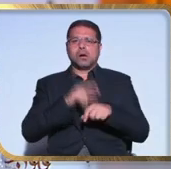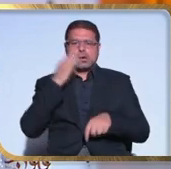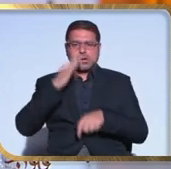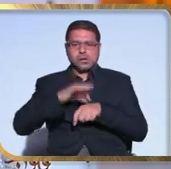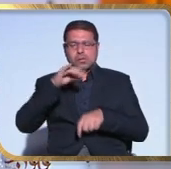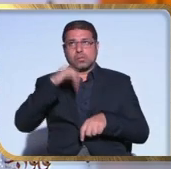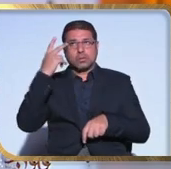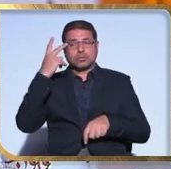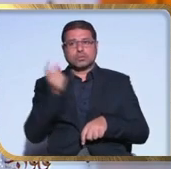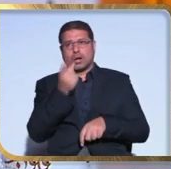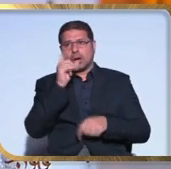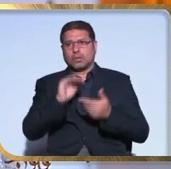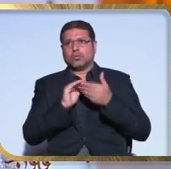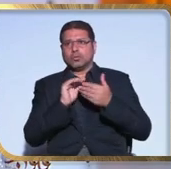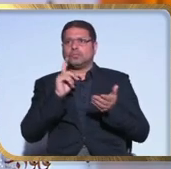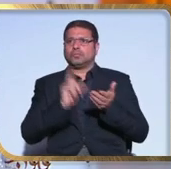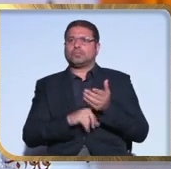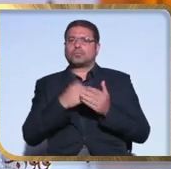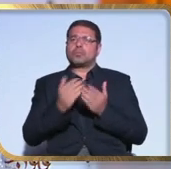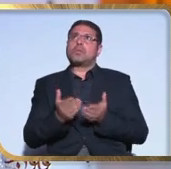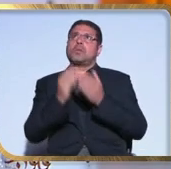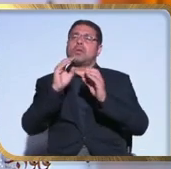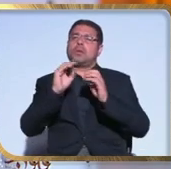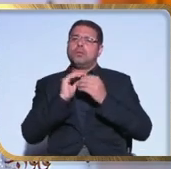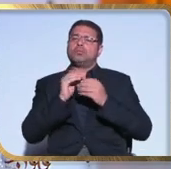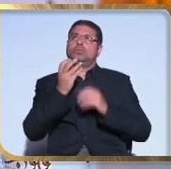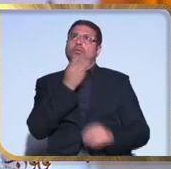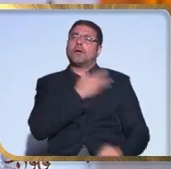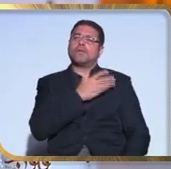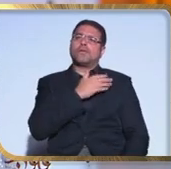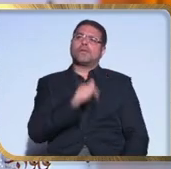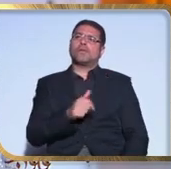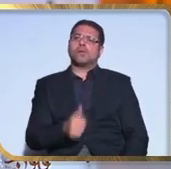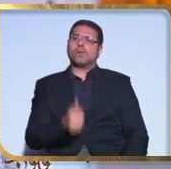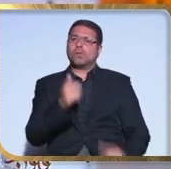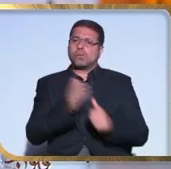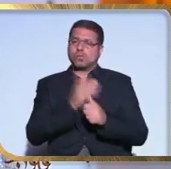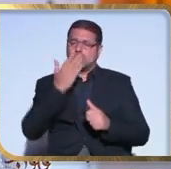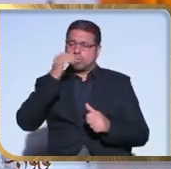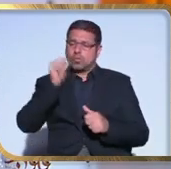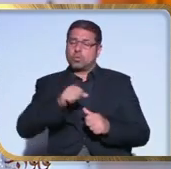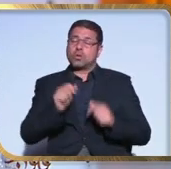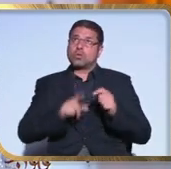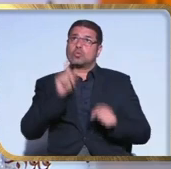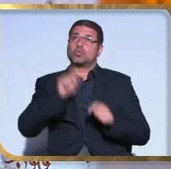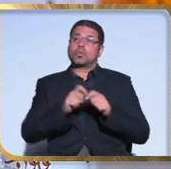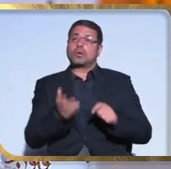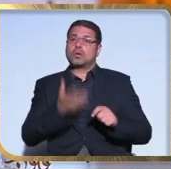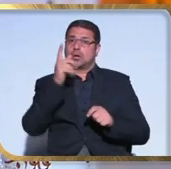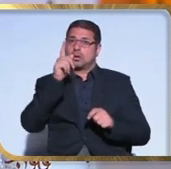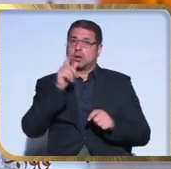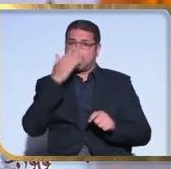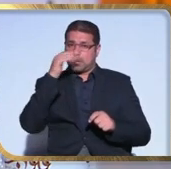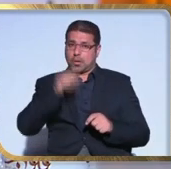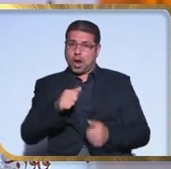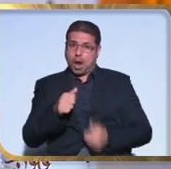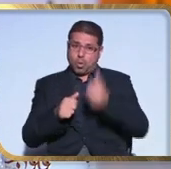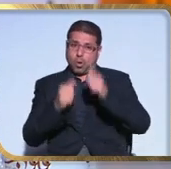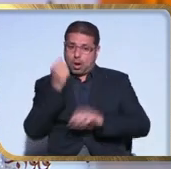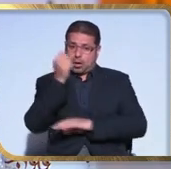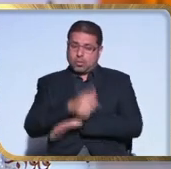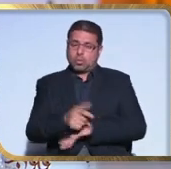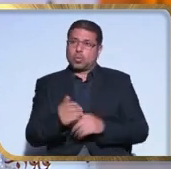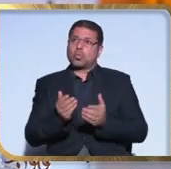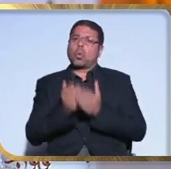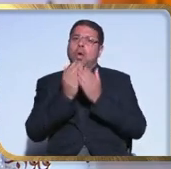يحسن الظن بربه انا دعوت الله واستغفرت واول عباده عبد الله بها سبحانه وتعالى على الارض كان